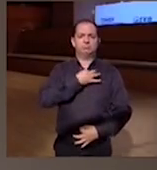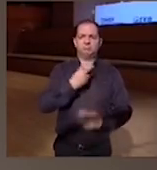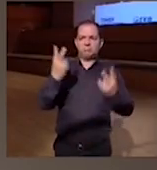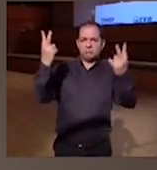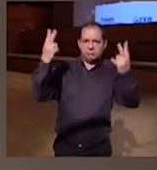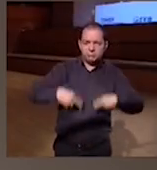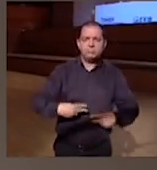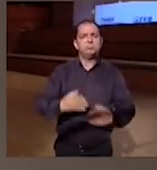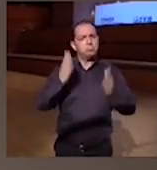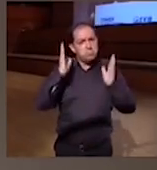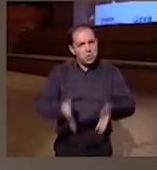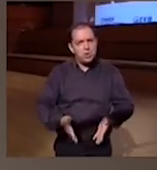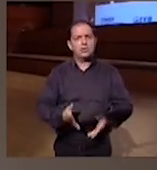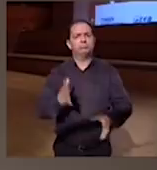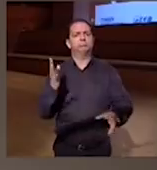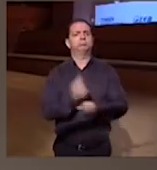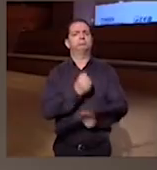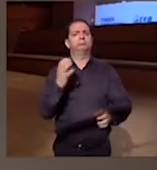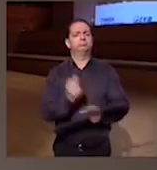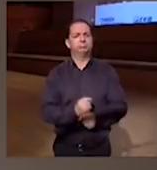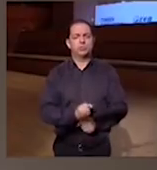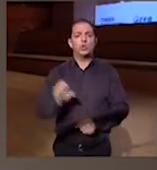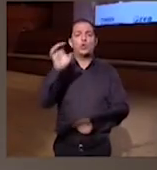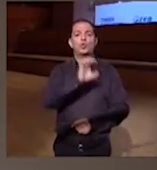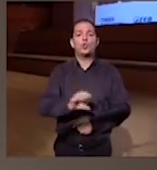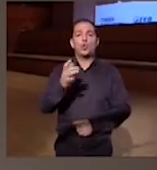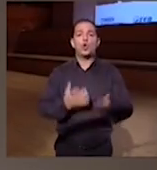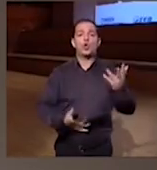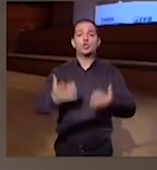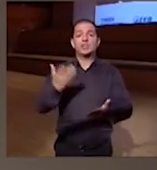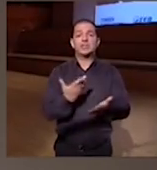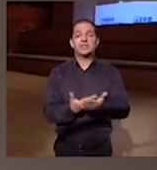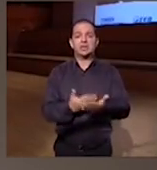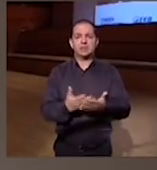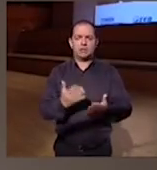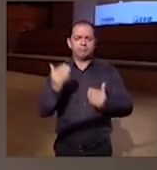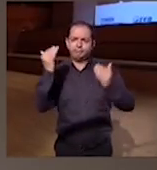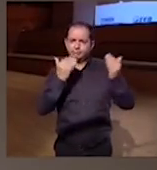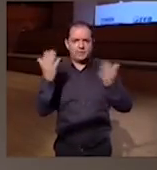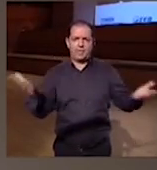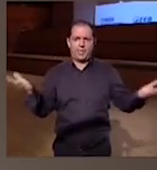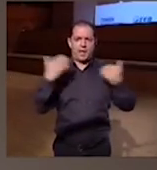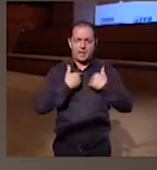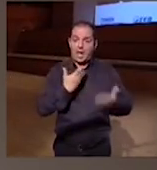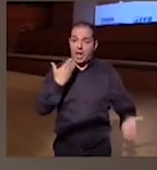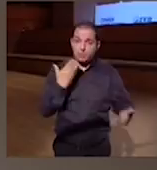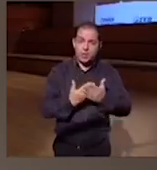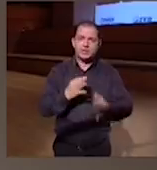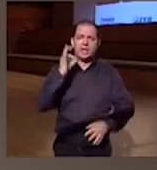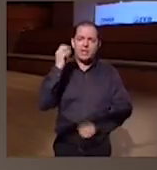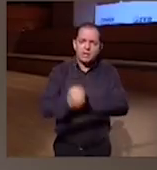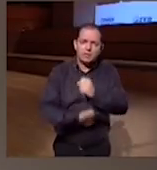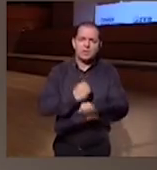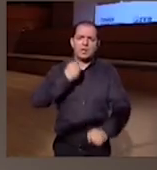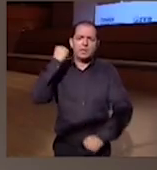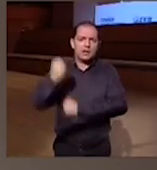της. Τα στοιχεία της Eurostat που δεν επιδέχονται αμφισβήτησης επαληθεύουν πια κάθε χρόνο